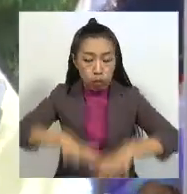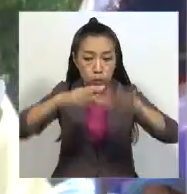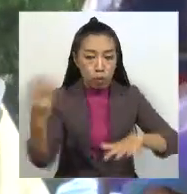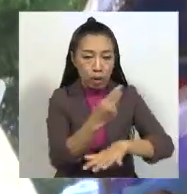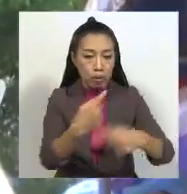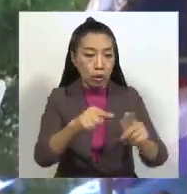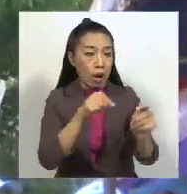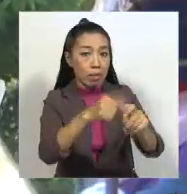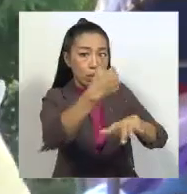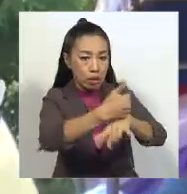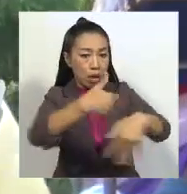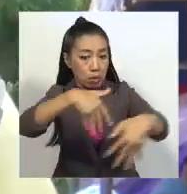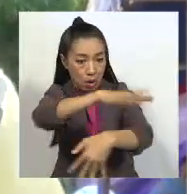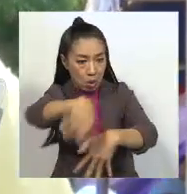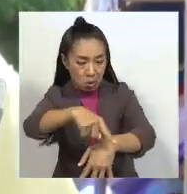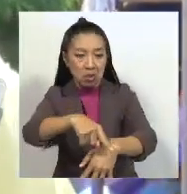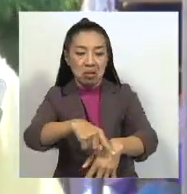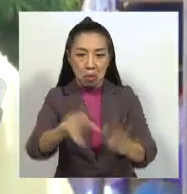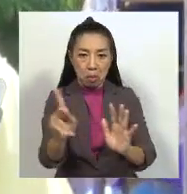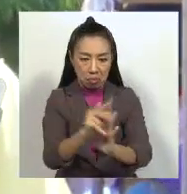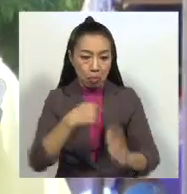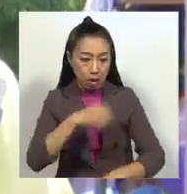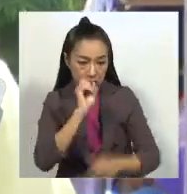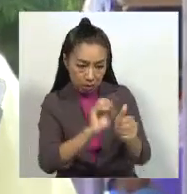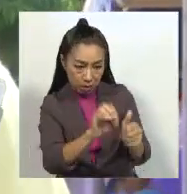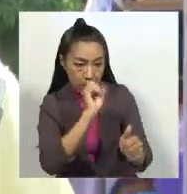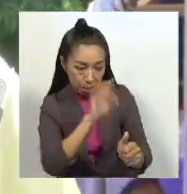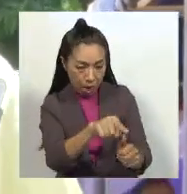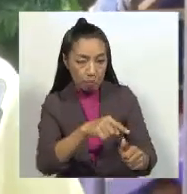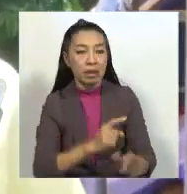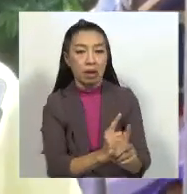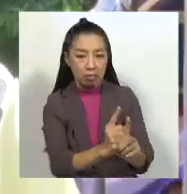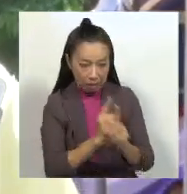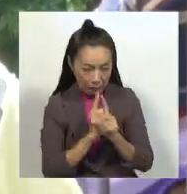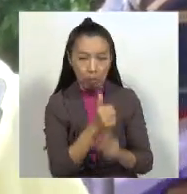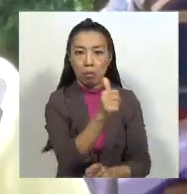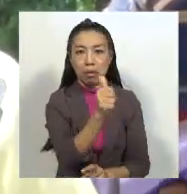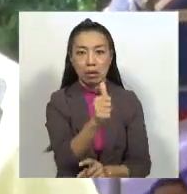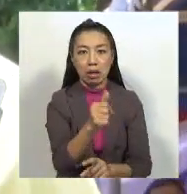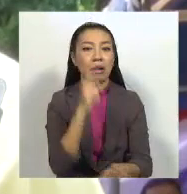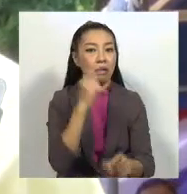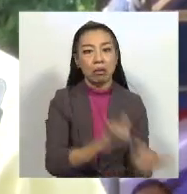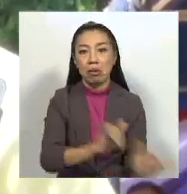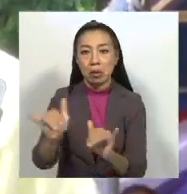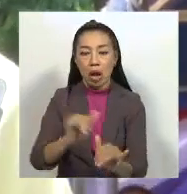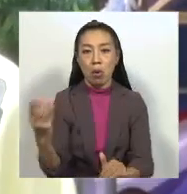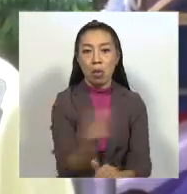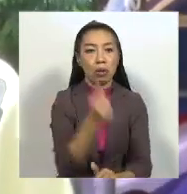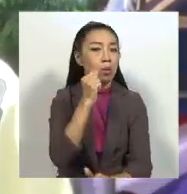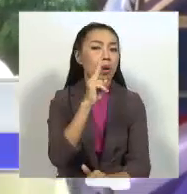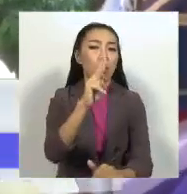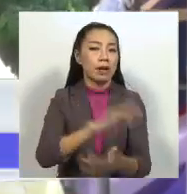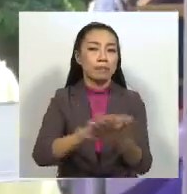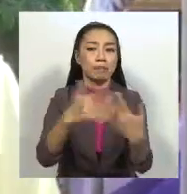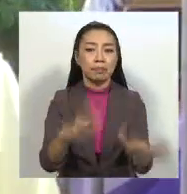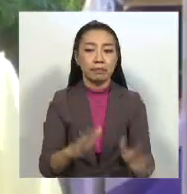ายอำเภอแล้วคนในพื้นที่ที่มีวินัยเชื่อฟังในการเคลื่อนย้ายนะครับทำให้เคลื่อนย้ายออกไปได้เร็วภายใน2วันก็หมดแล้วครับ หลังจ